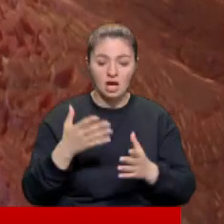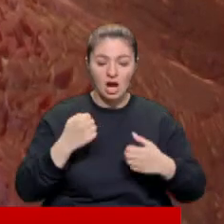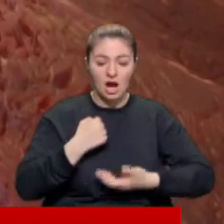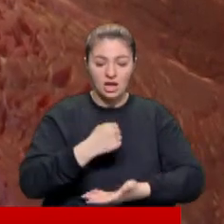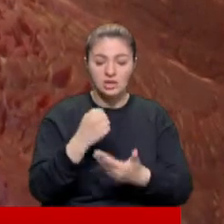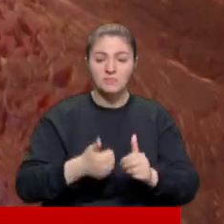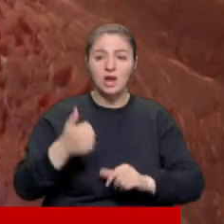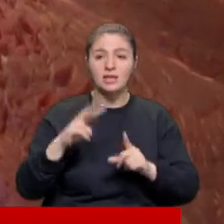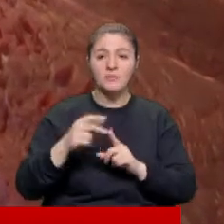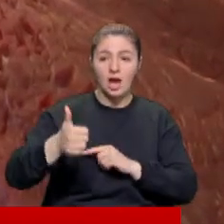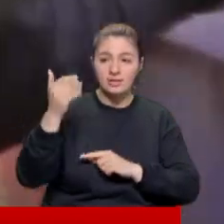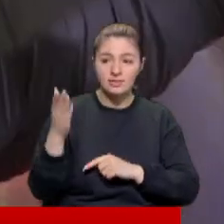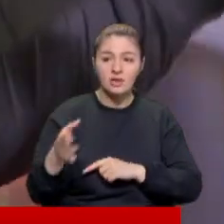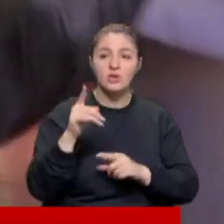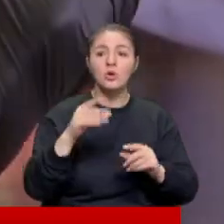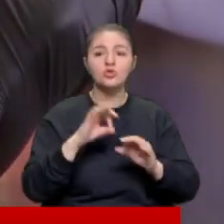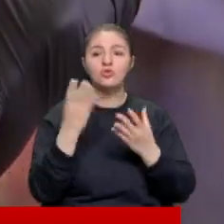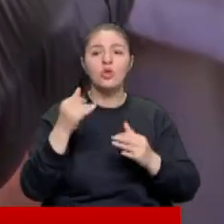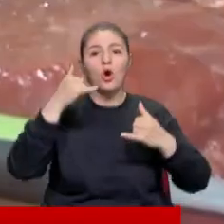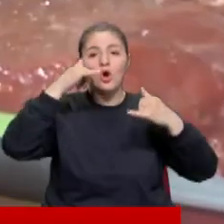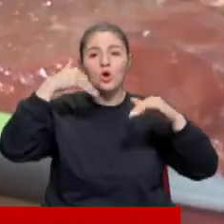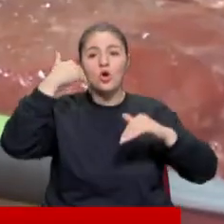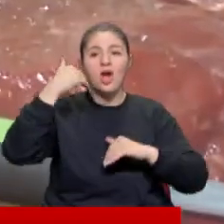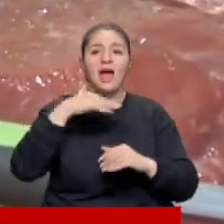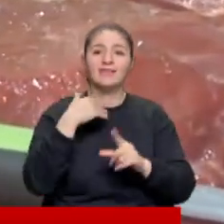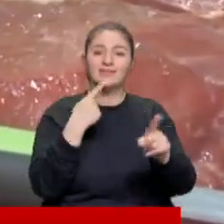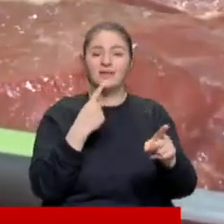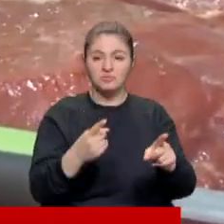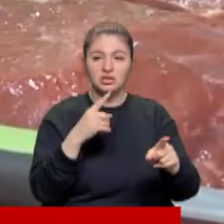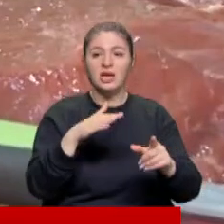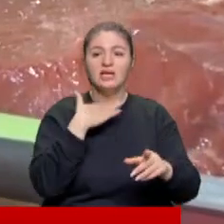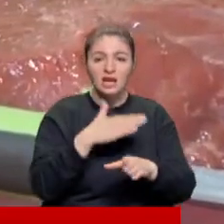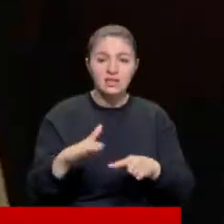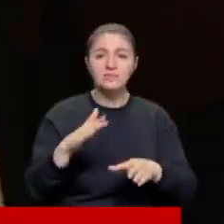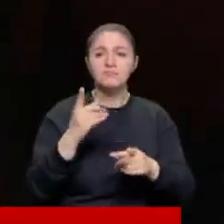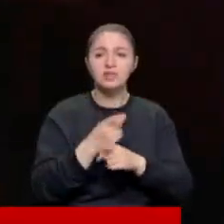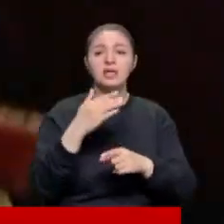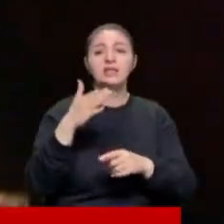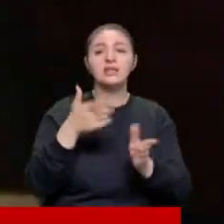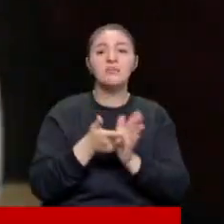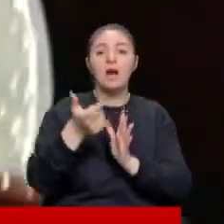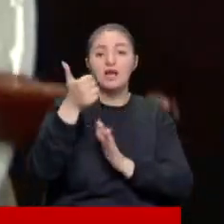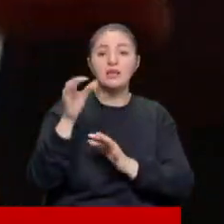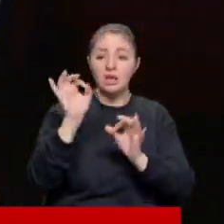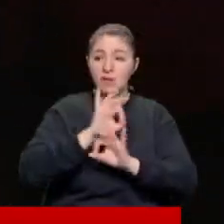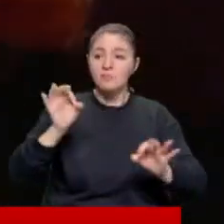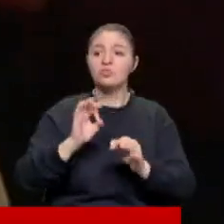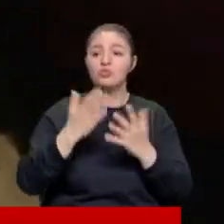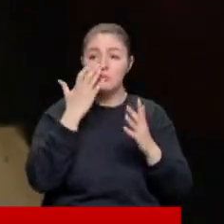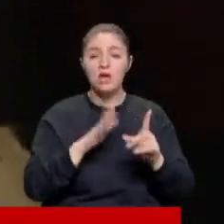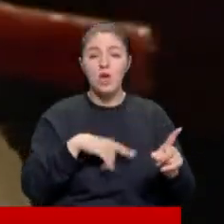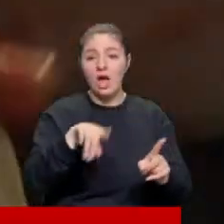Bakanı Nurettin Nebati çözüm olarak koyun etini göstermişti. Tüketici, üretici, kasap Tarım Bakanı'ndan kalıcı bir çözüm bekliyordu